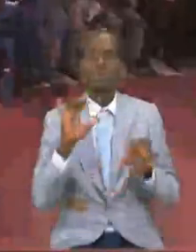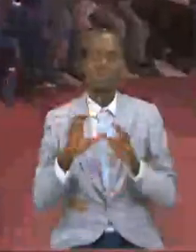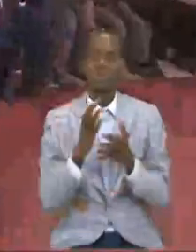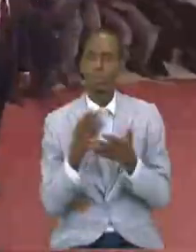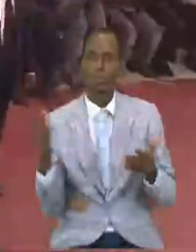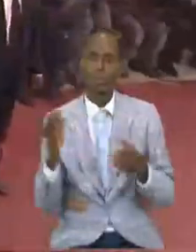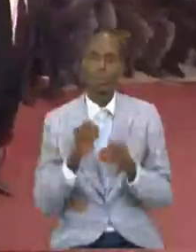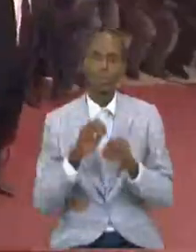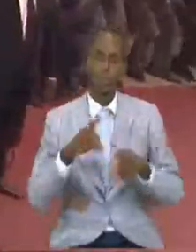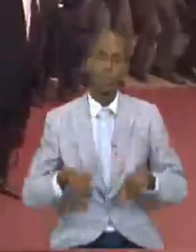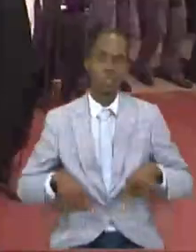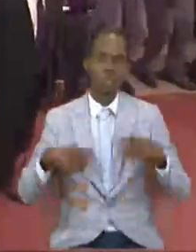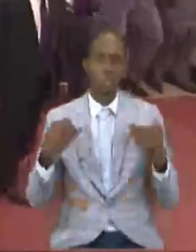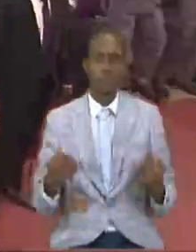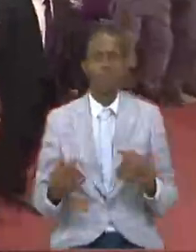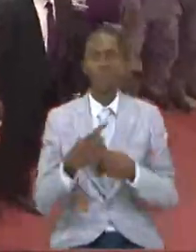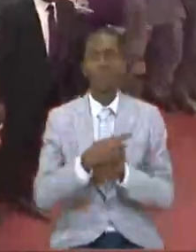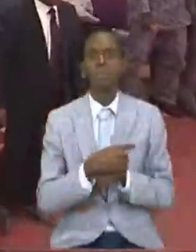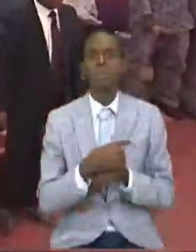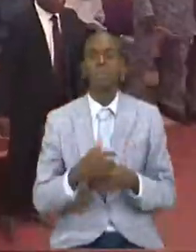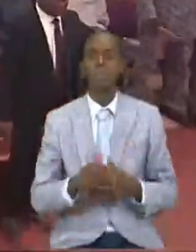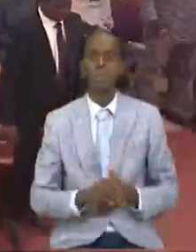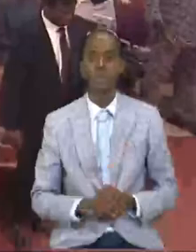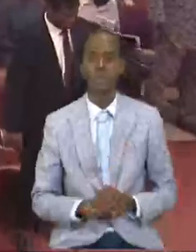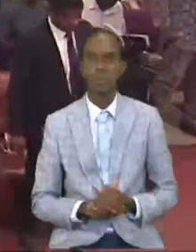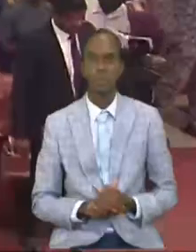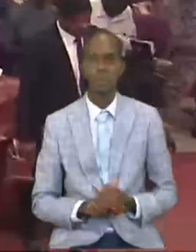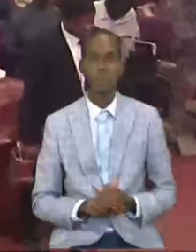Le Seigneur fait quelque chose dans ta vie ce jour.